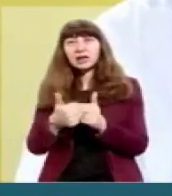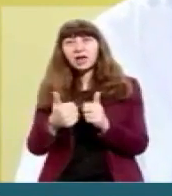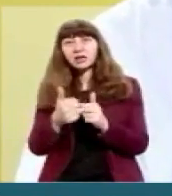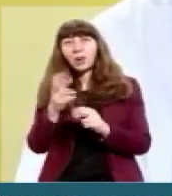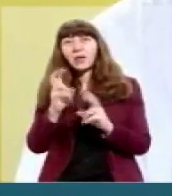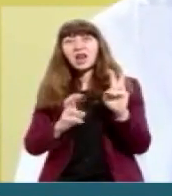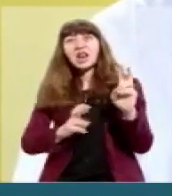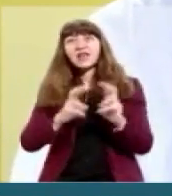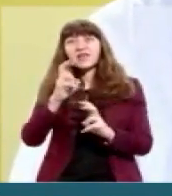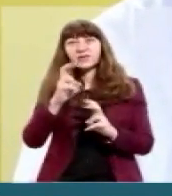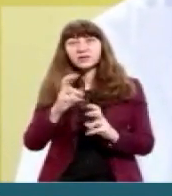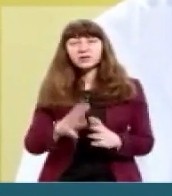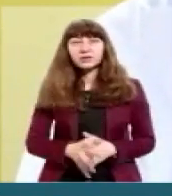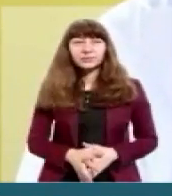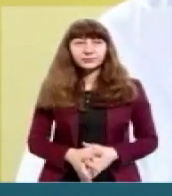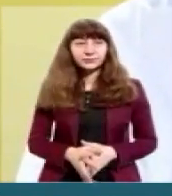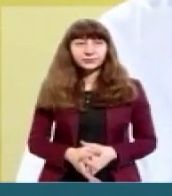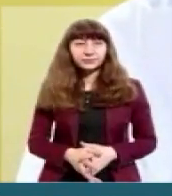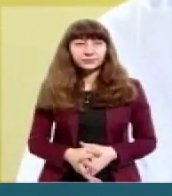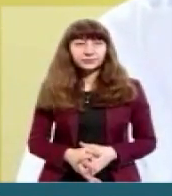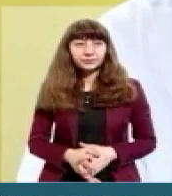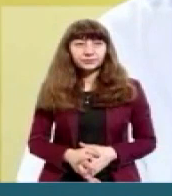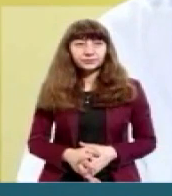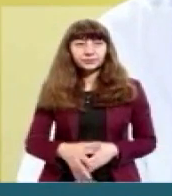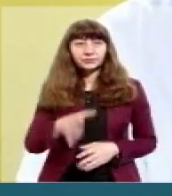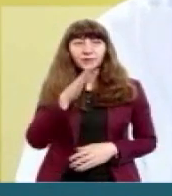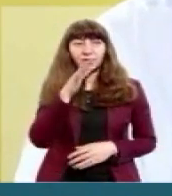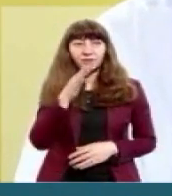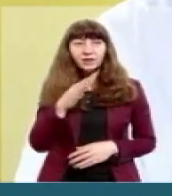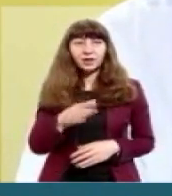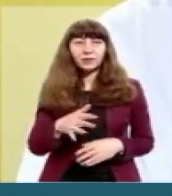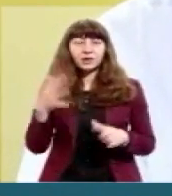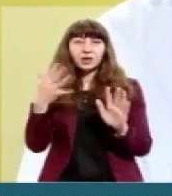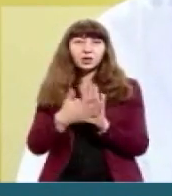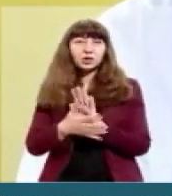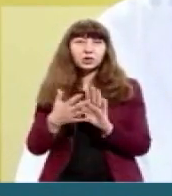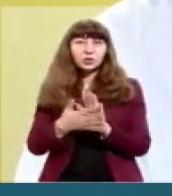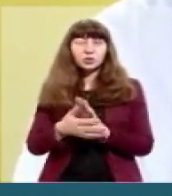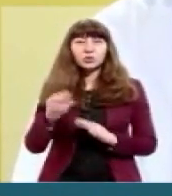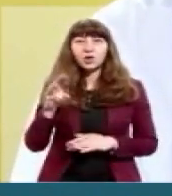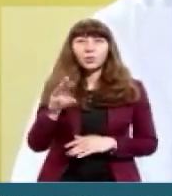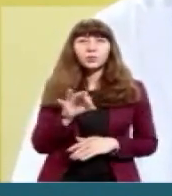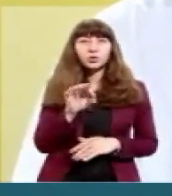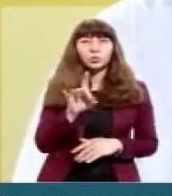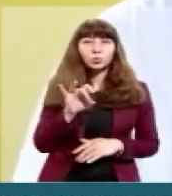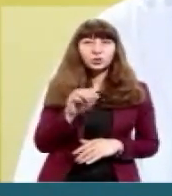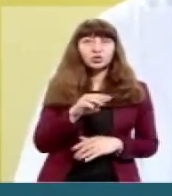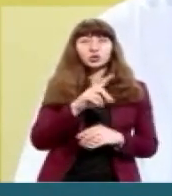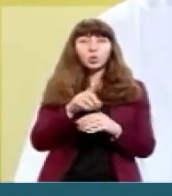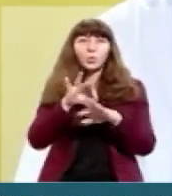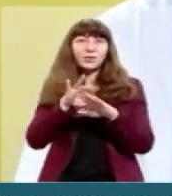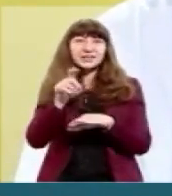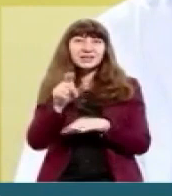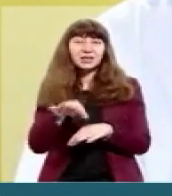обычно так мы и делаем, предупреждаем лифтера. То есть у нас время уходит, драгоценные минуты для того, чтобы пациента поднять, скажем,